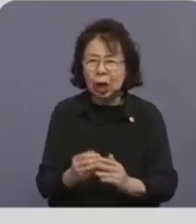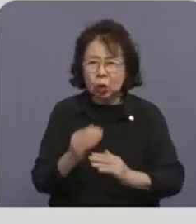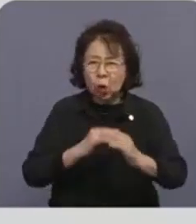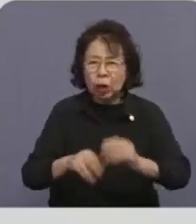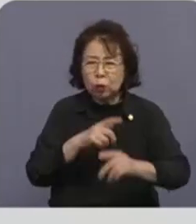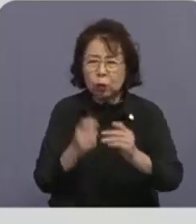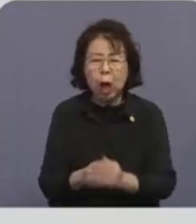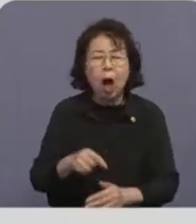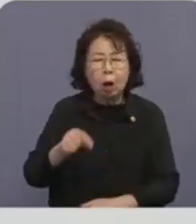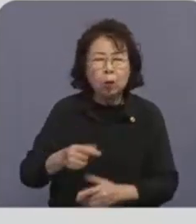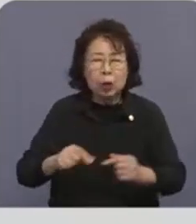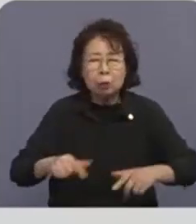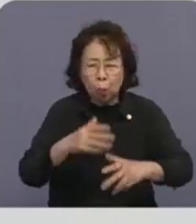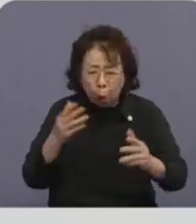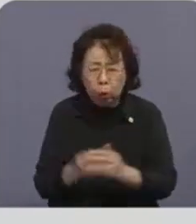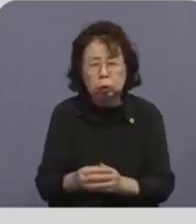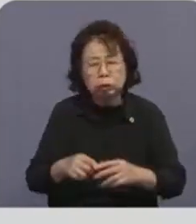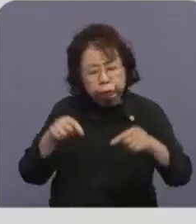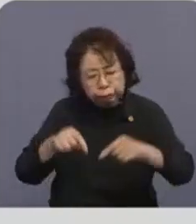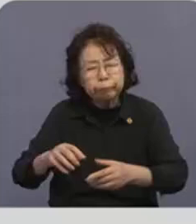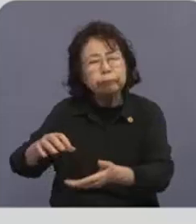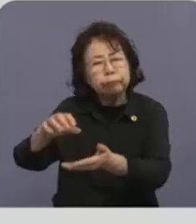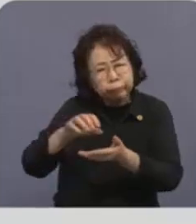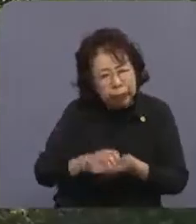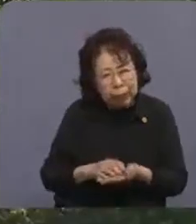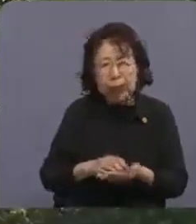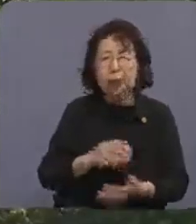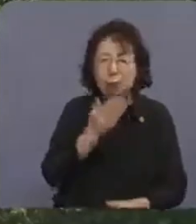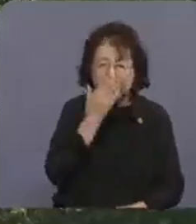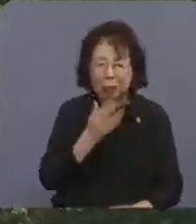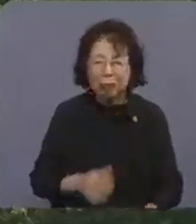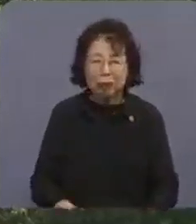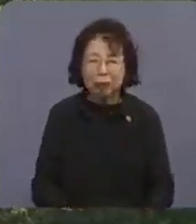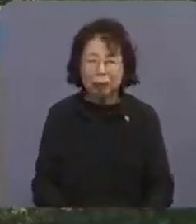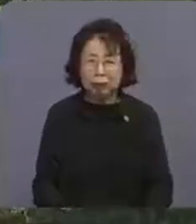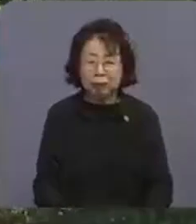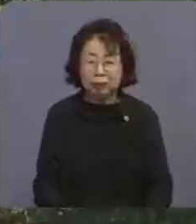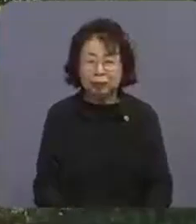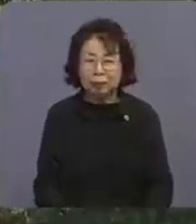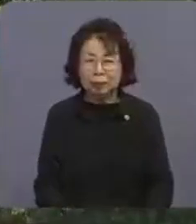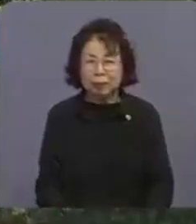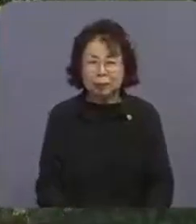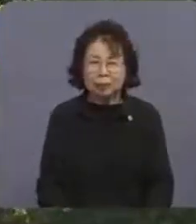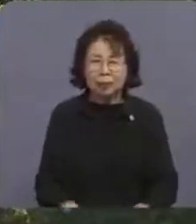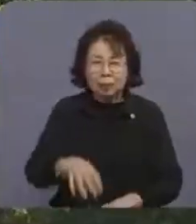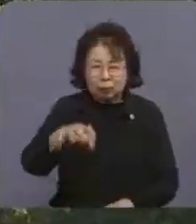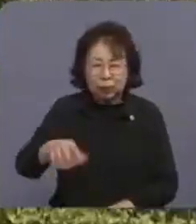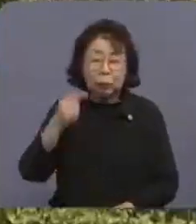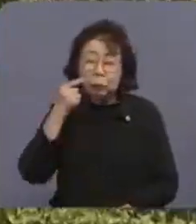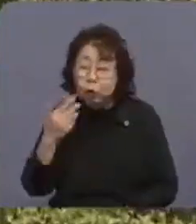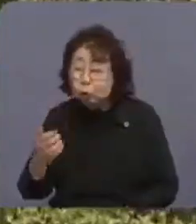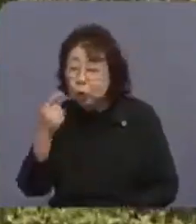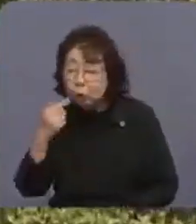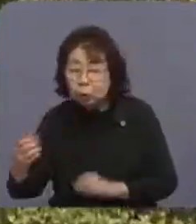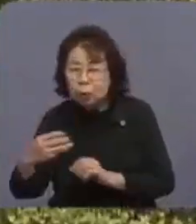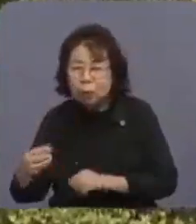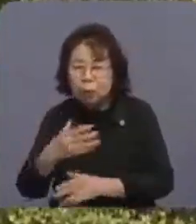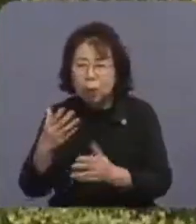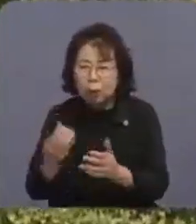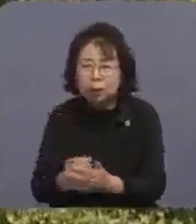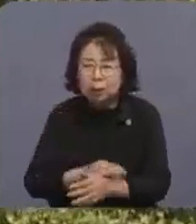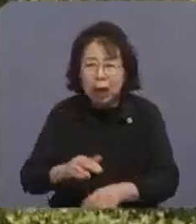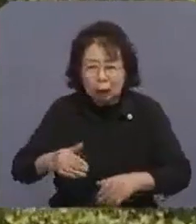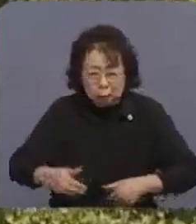외부 토지 등 대부분 현물로 받았습니다 주민 수요까지 다 조사를 해서 한상에 필요한